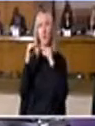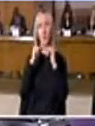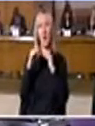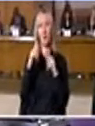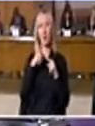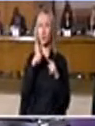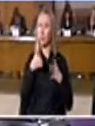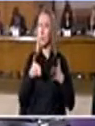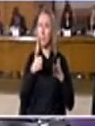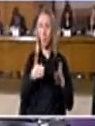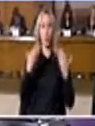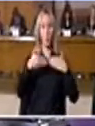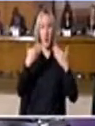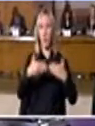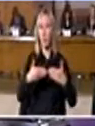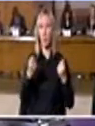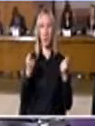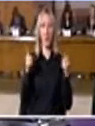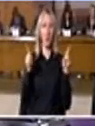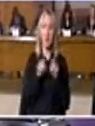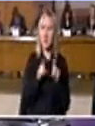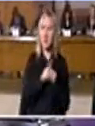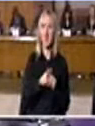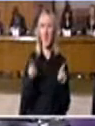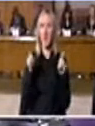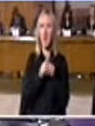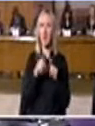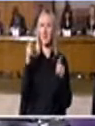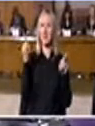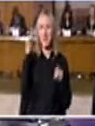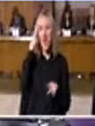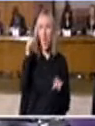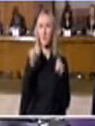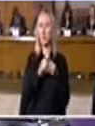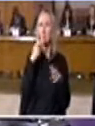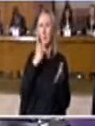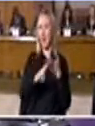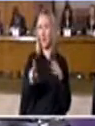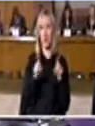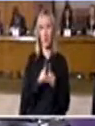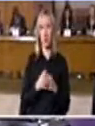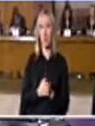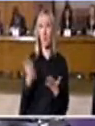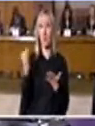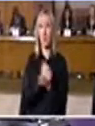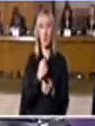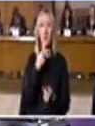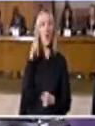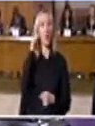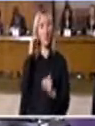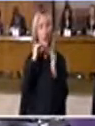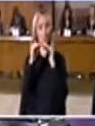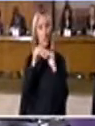putu prepreke često iste. I stereotipi i predrasude. Postizanje rodne ravnopravnosti, a time